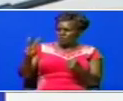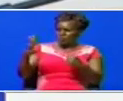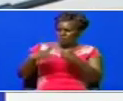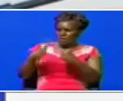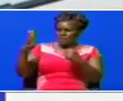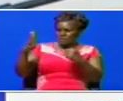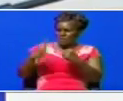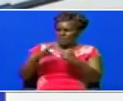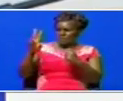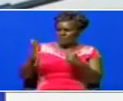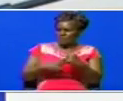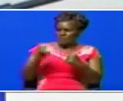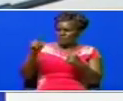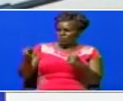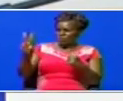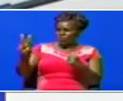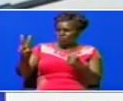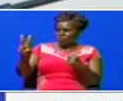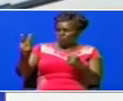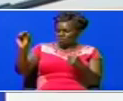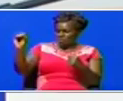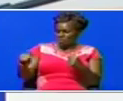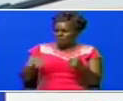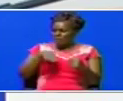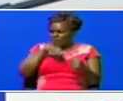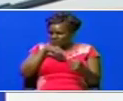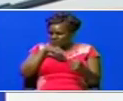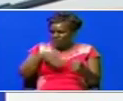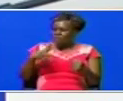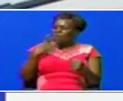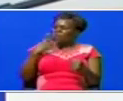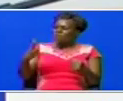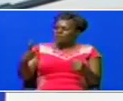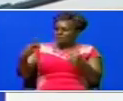2,297, 0.42%. Raila Odinga,